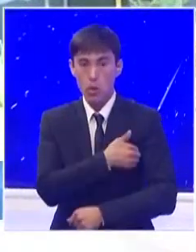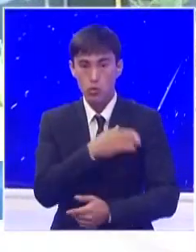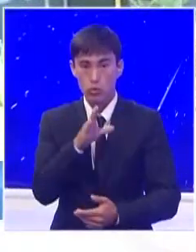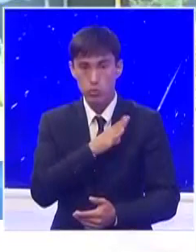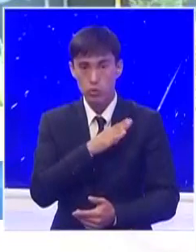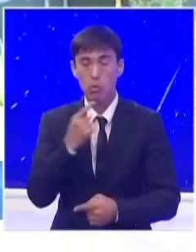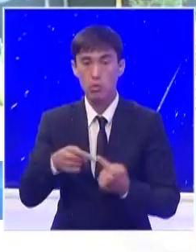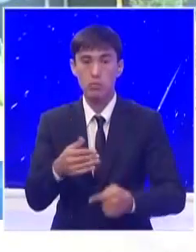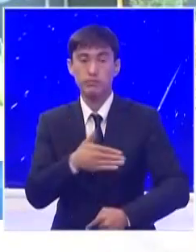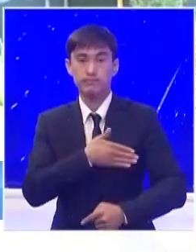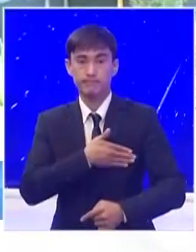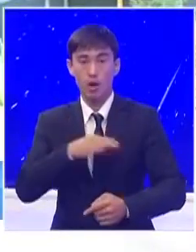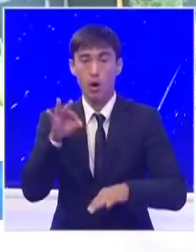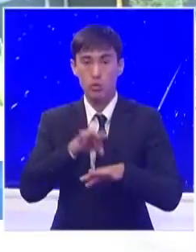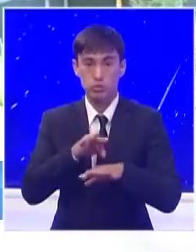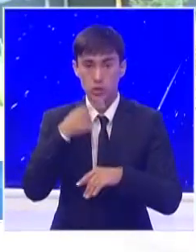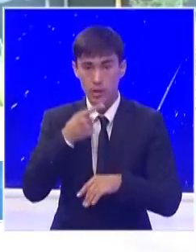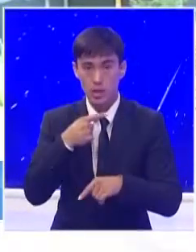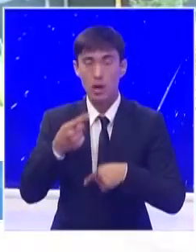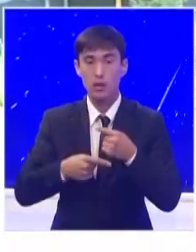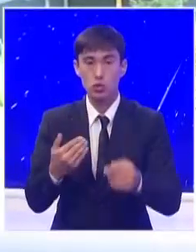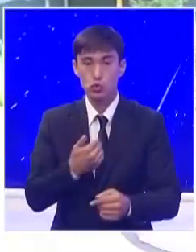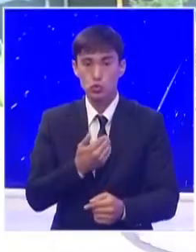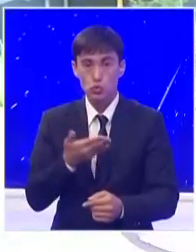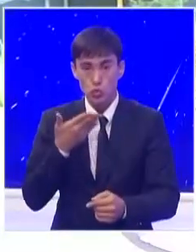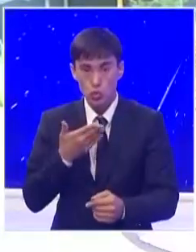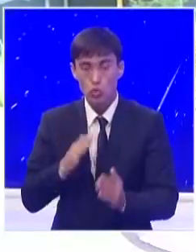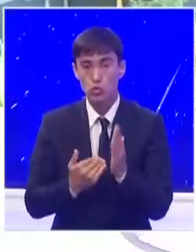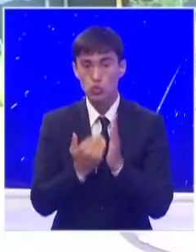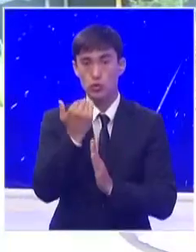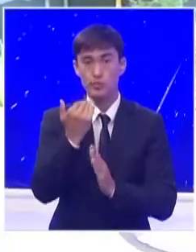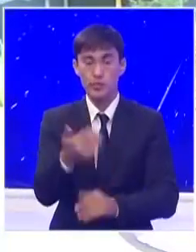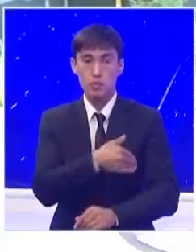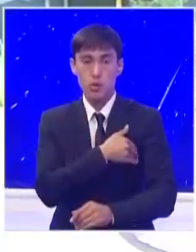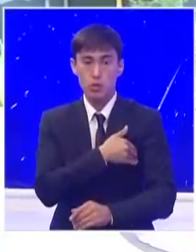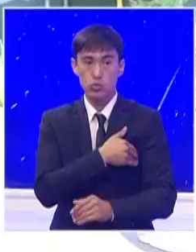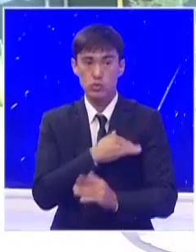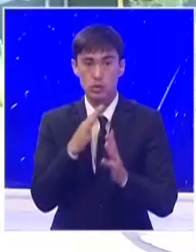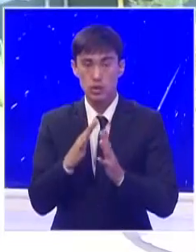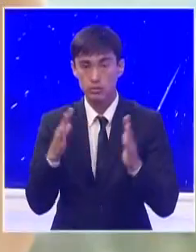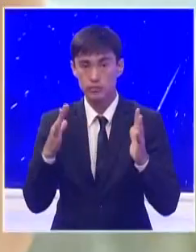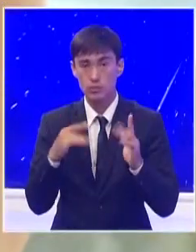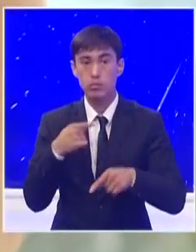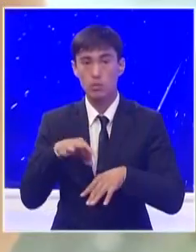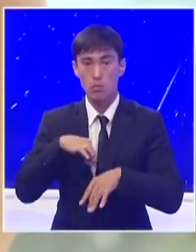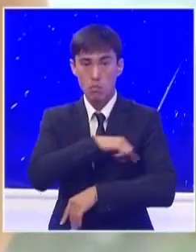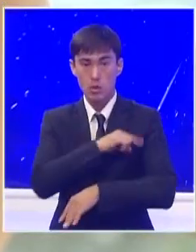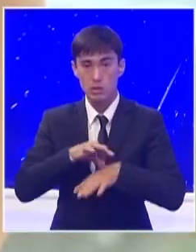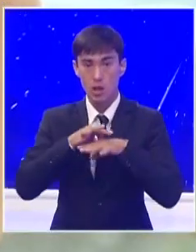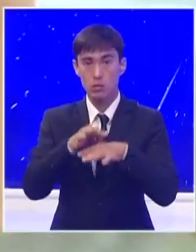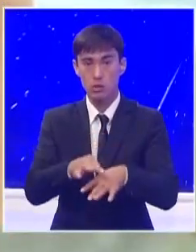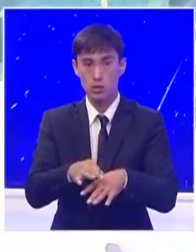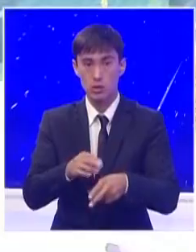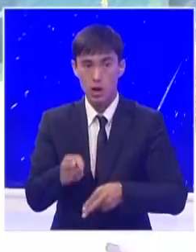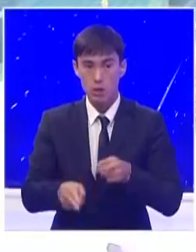қолтығым асты ауырып тұр деді. Сосын ары қарай кішкене жөтелді күшейіп, температурасы түспеген соң больницаға келдік. Дәл бүгін